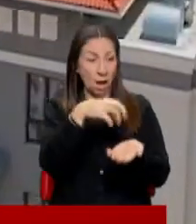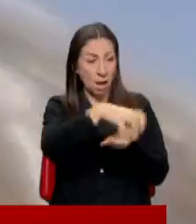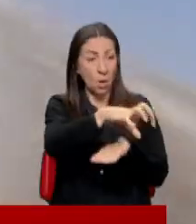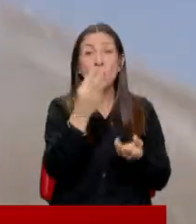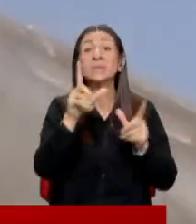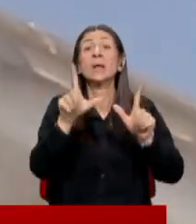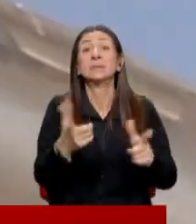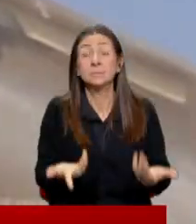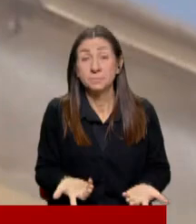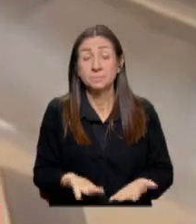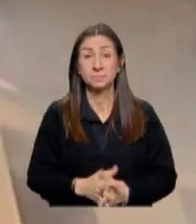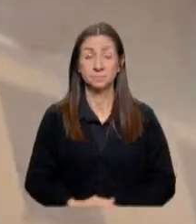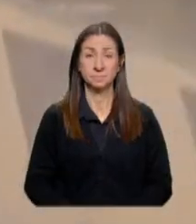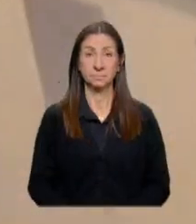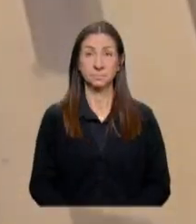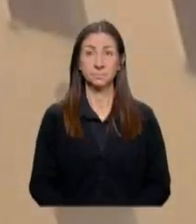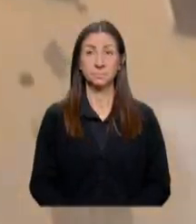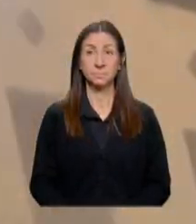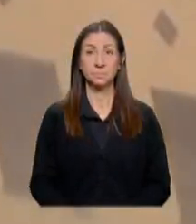ayrılması lazım.